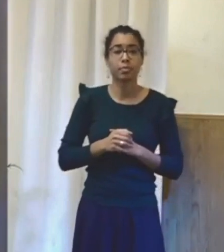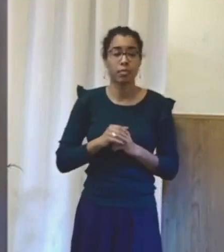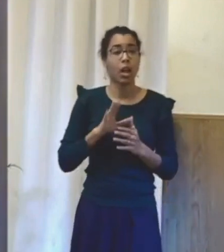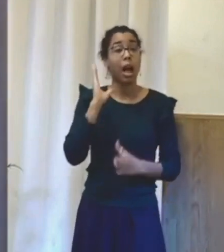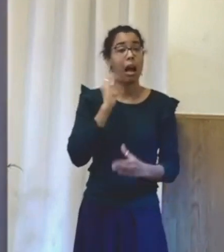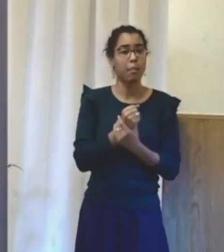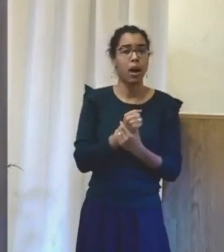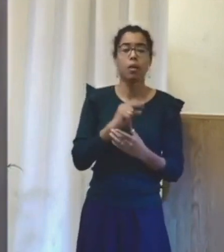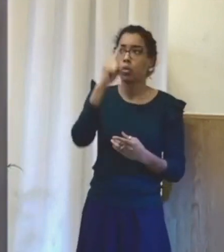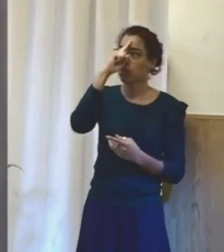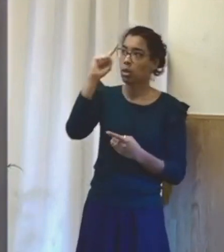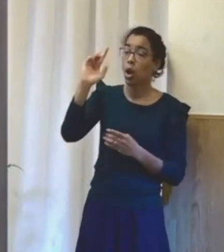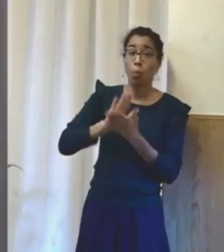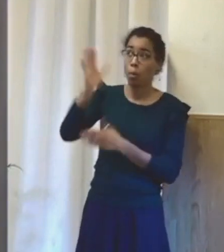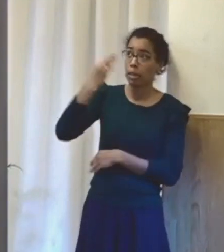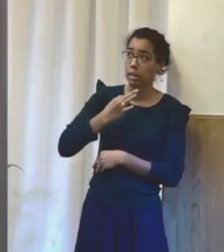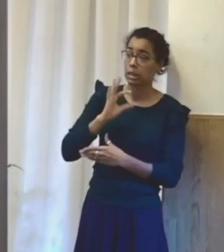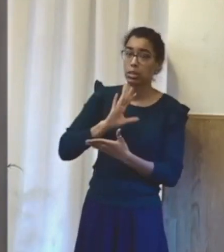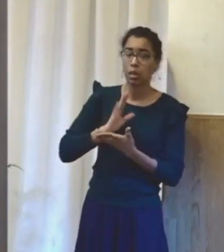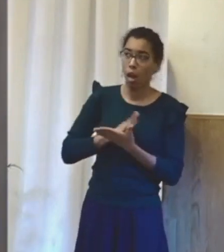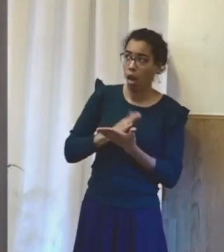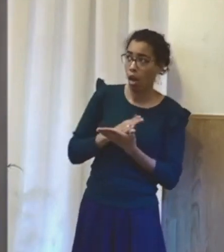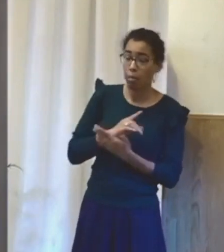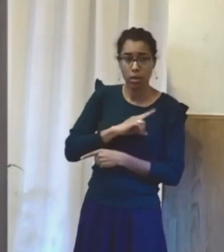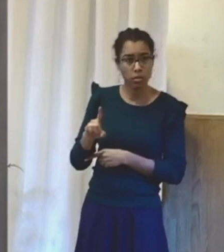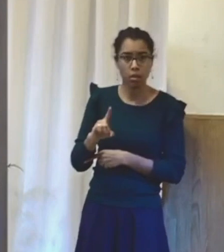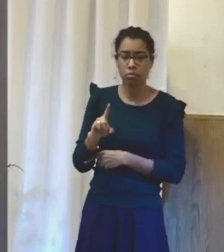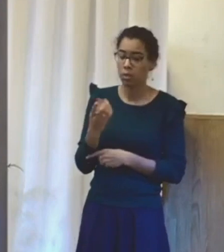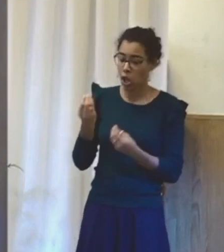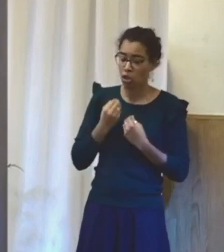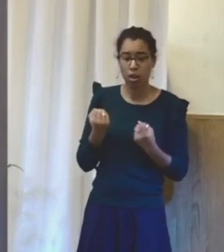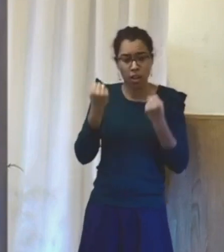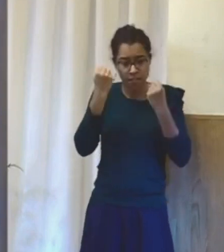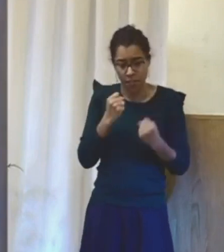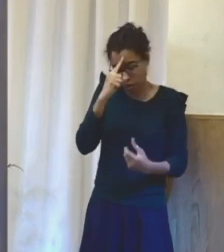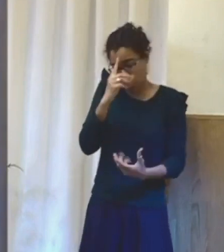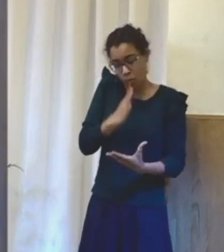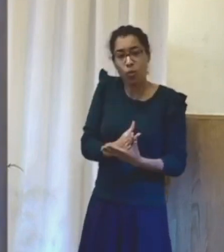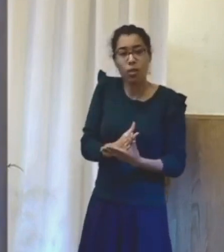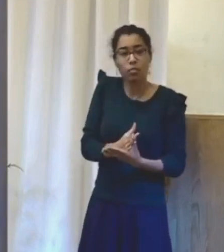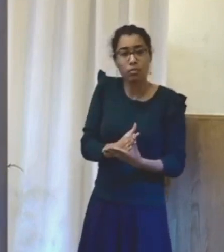promesse et de refuser de croire, il trouva sa force dans la foi,